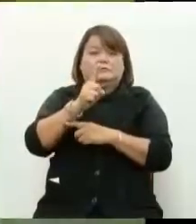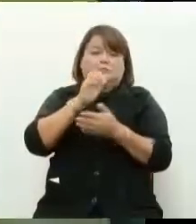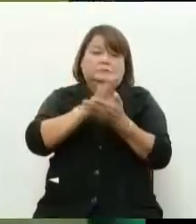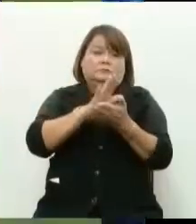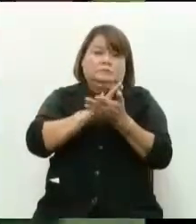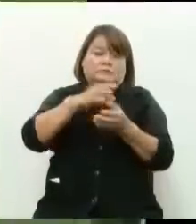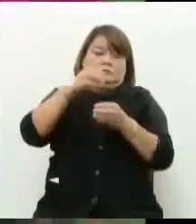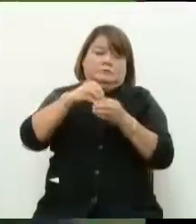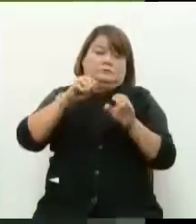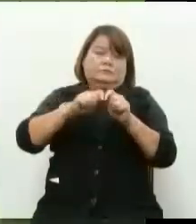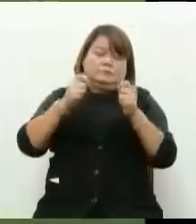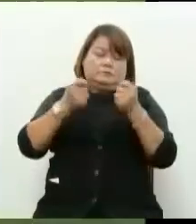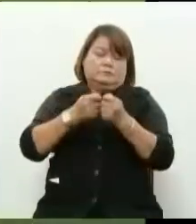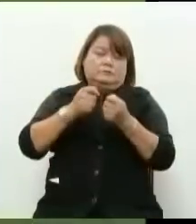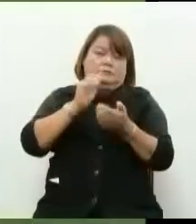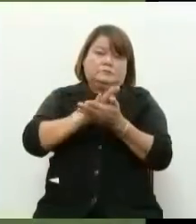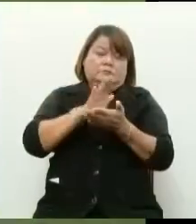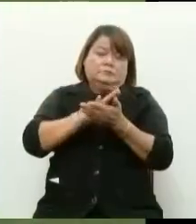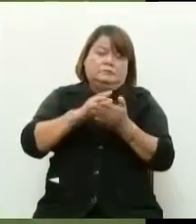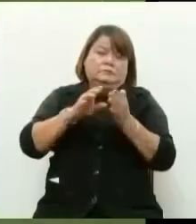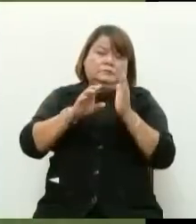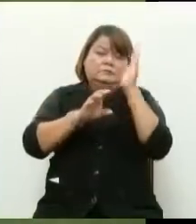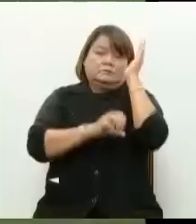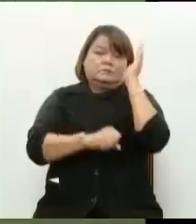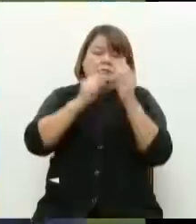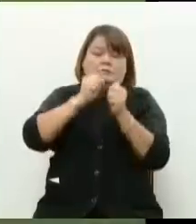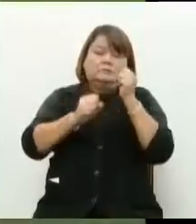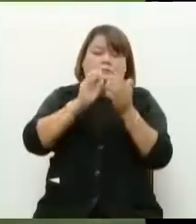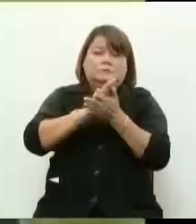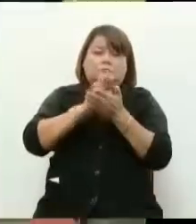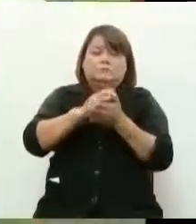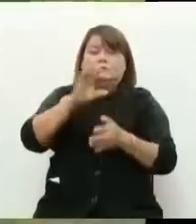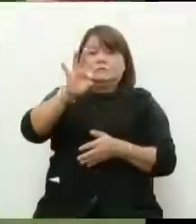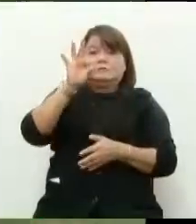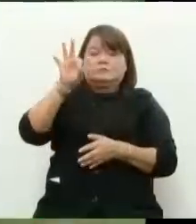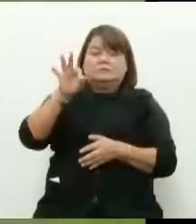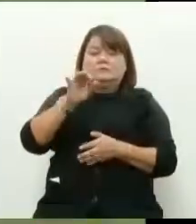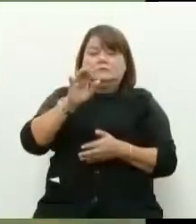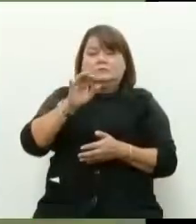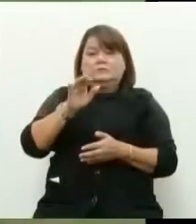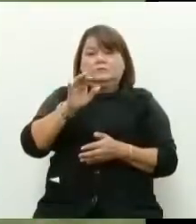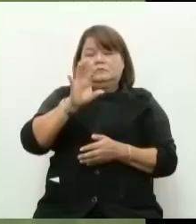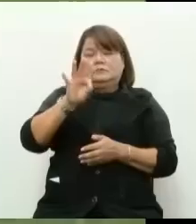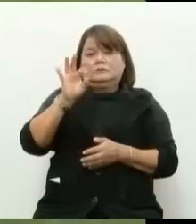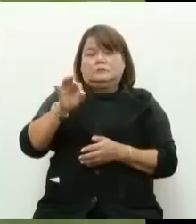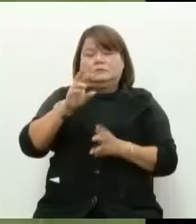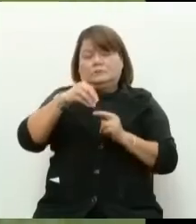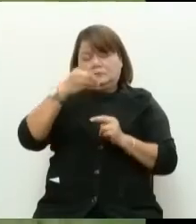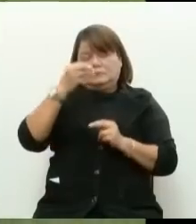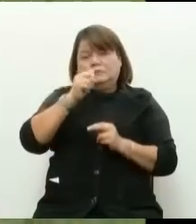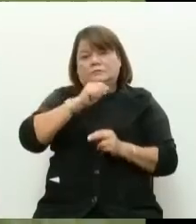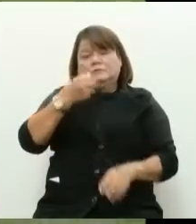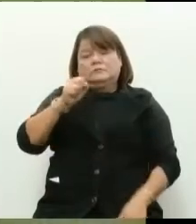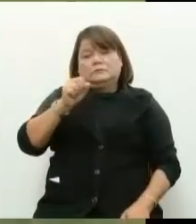รียนในอำเภอเมืองสงขลาทุกโรงคัดเลือกนักเรียนที่มีอายุ10ปีขึ้นไปโรงเรียนละ1ทีมทีมละ12ค